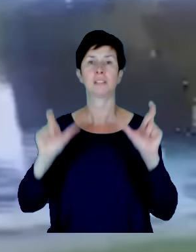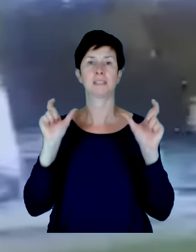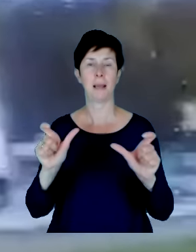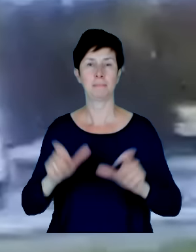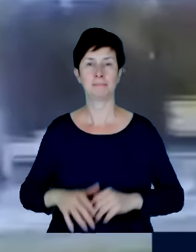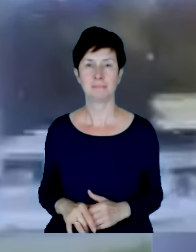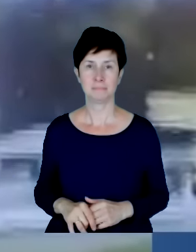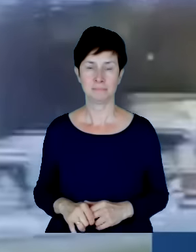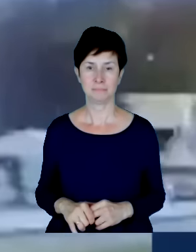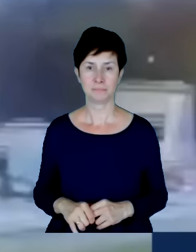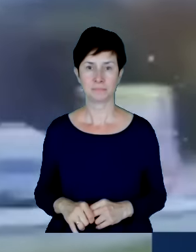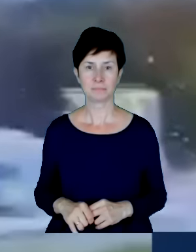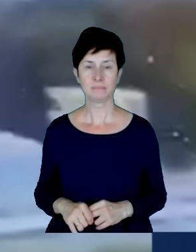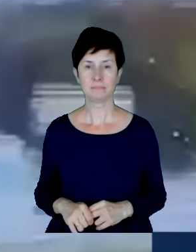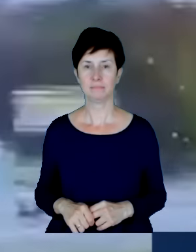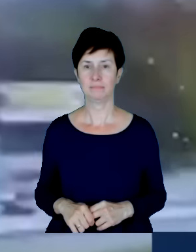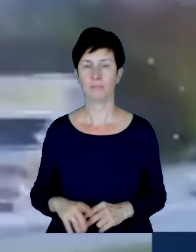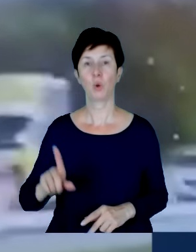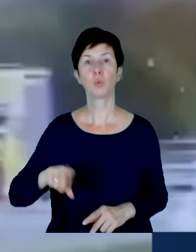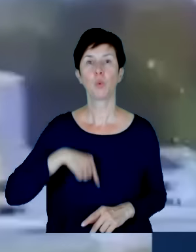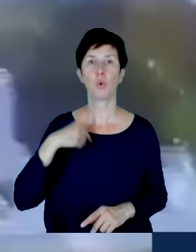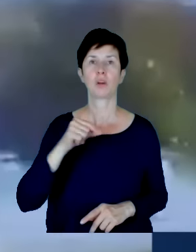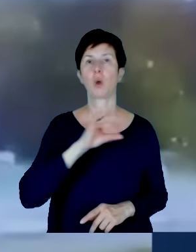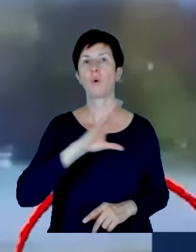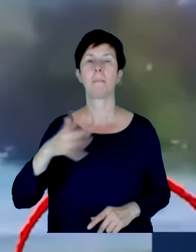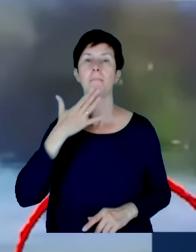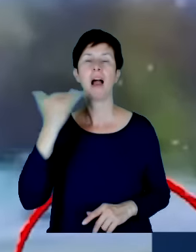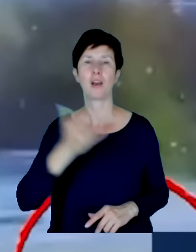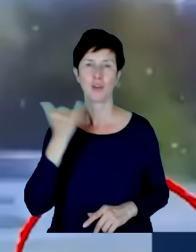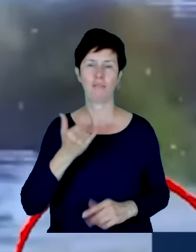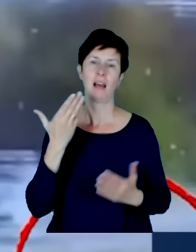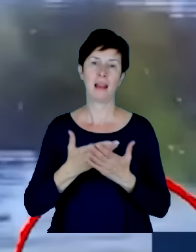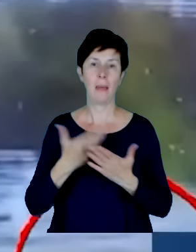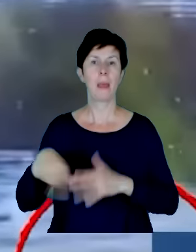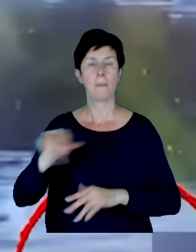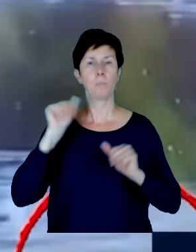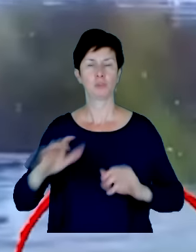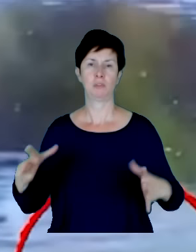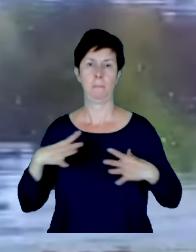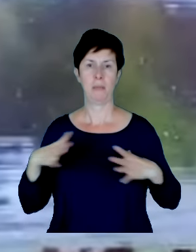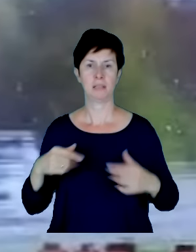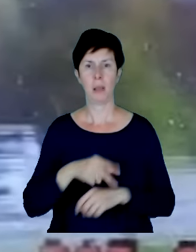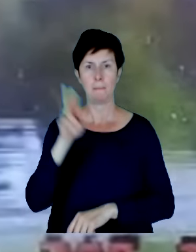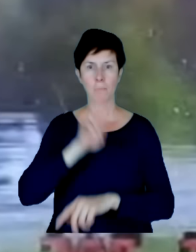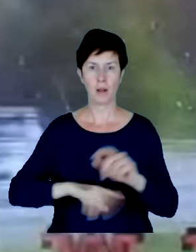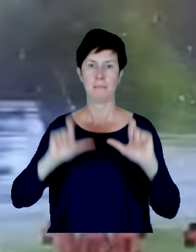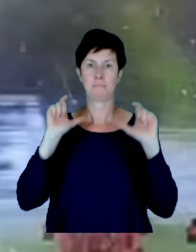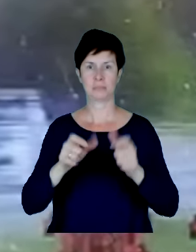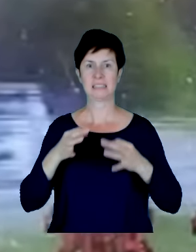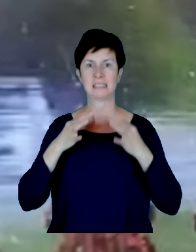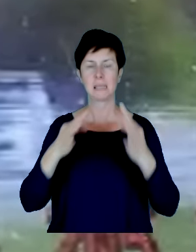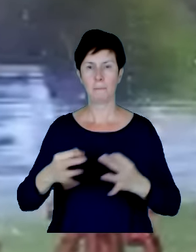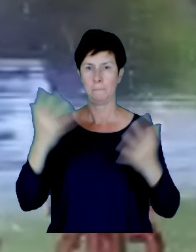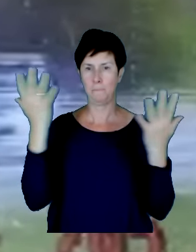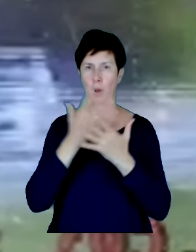długi majowy weekend i piękna pogoda wyjazd na trasę musi iść z bezpieczeństwem Otwocka Drogówka nagrała kierowcę tego samochodu który pomylił